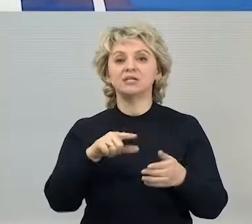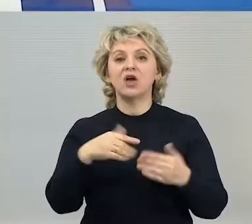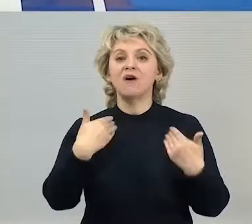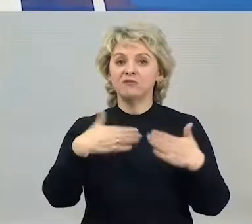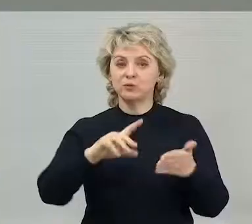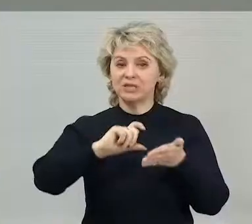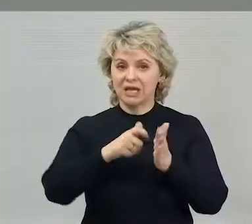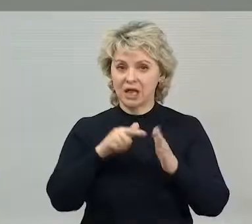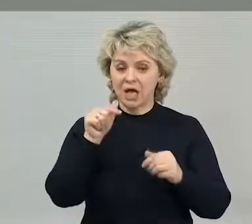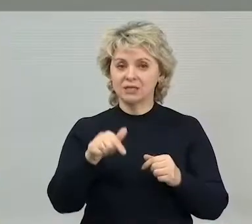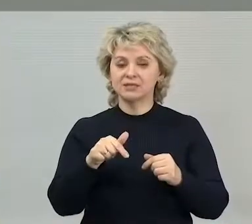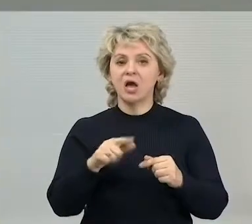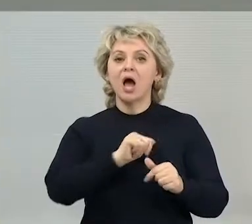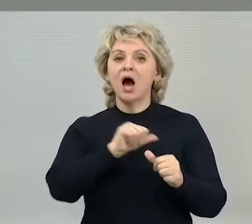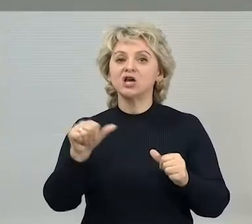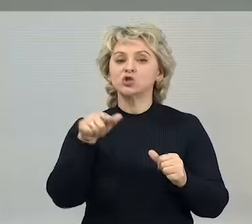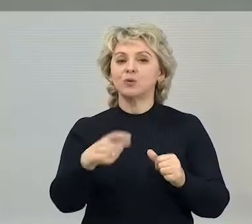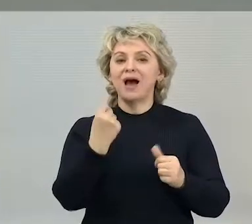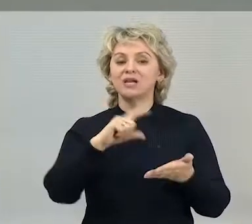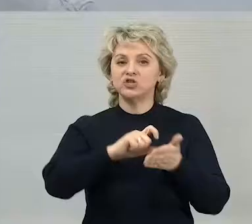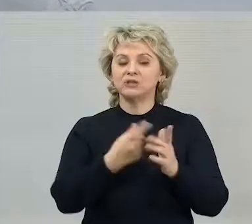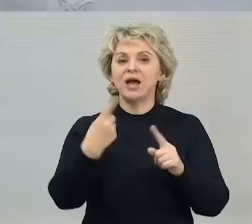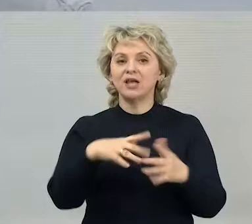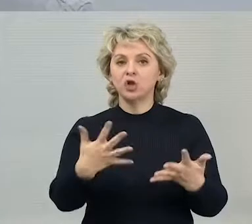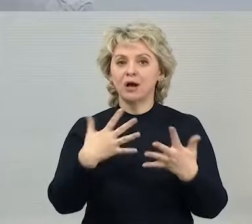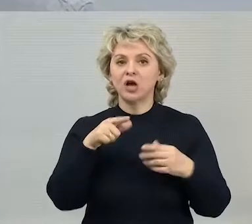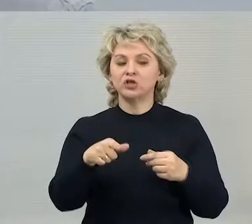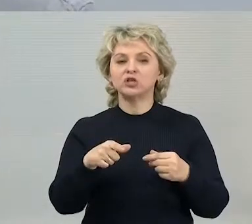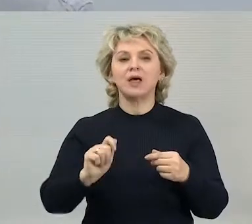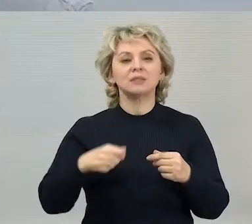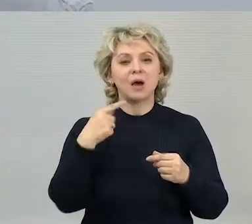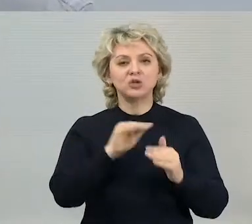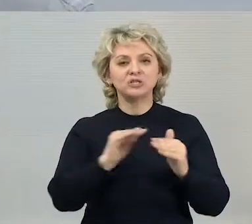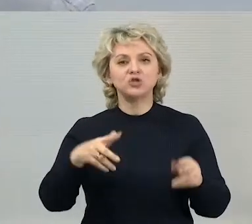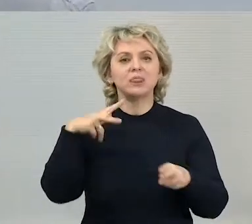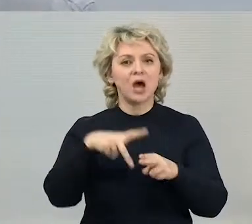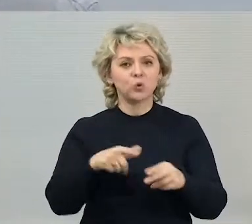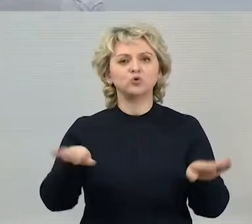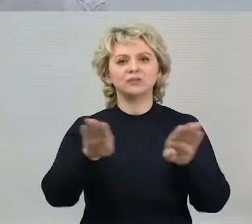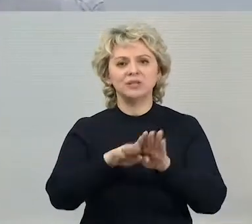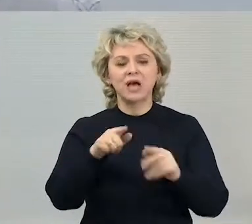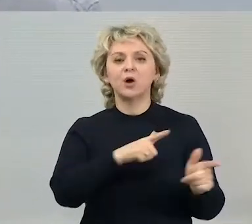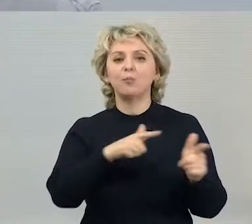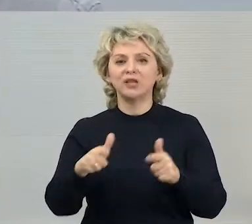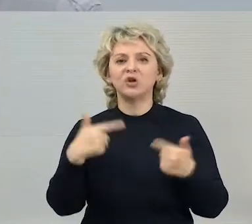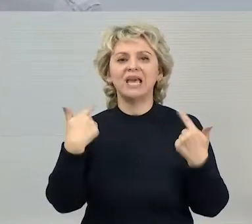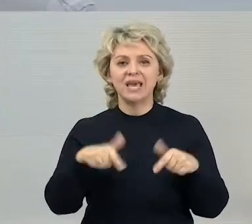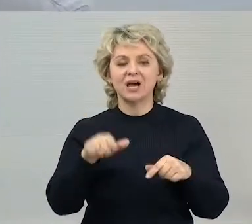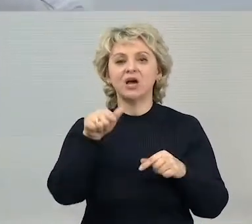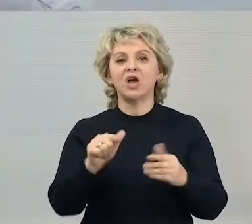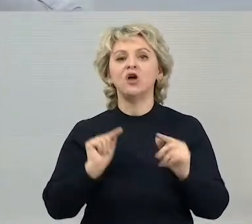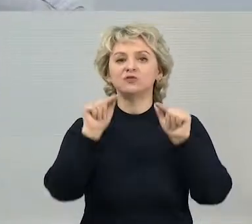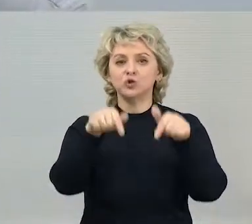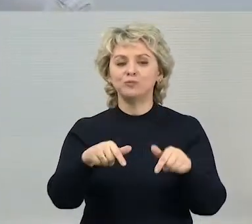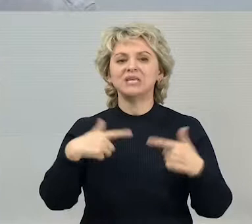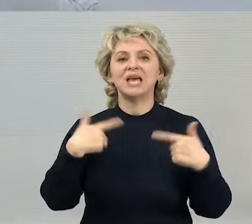выпускные классы. Да. Особенно 11-й класс – это, конечно, напрасно. Ребята перегружены и так, подготовка и к ЕГЭ, и к